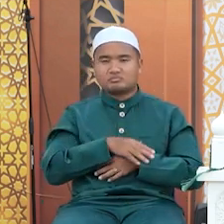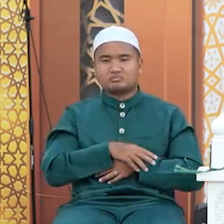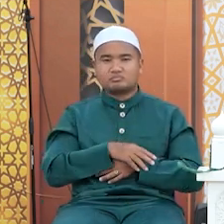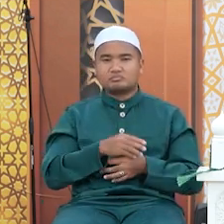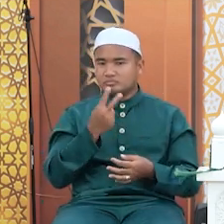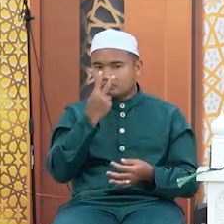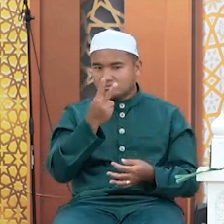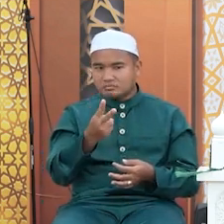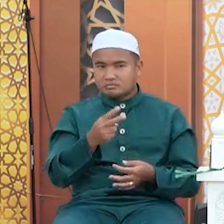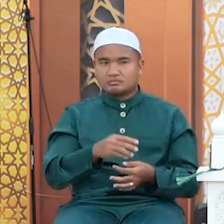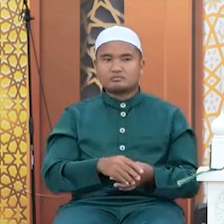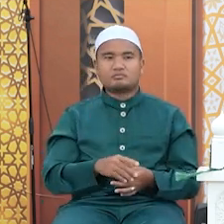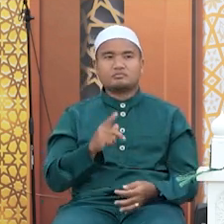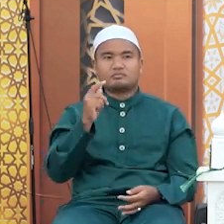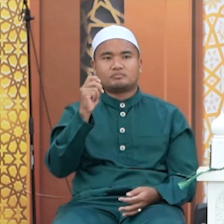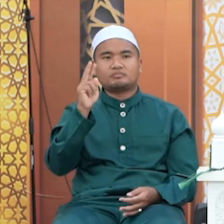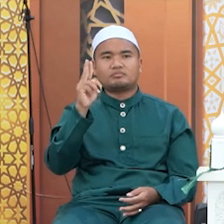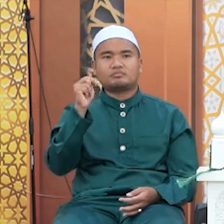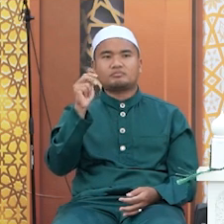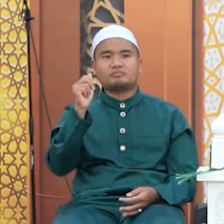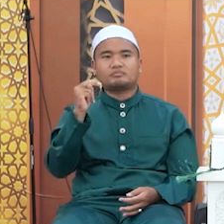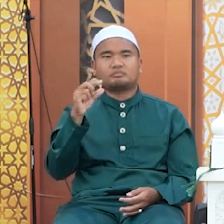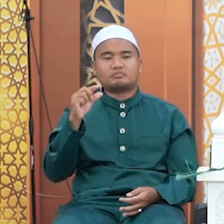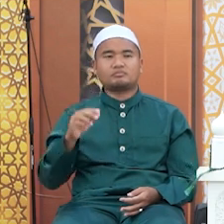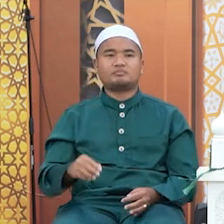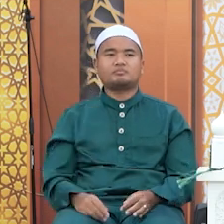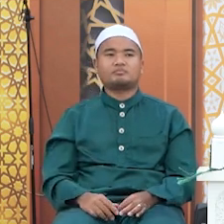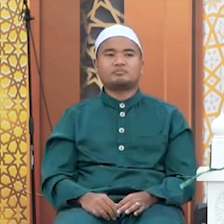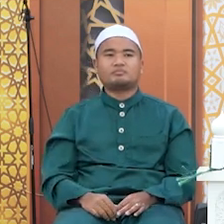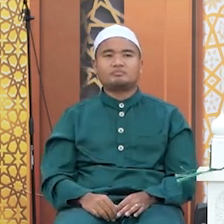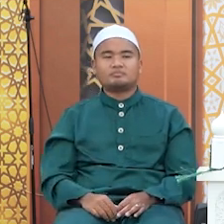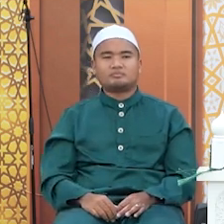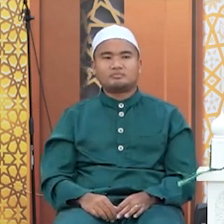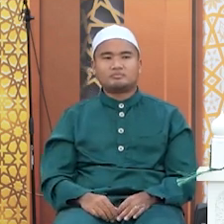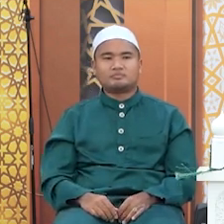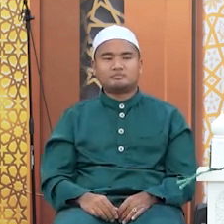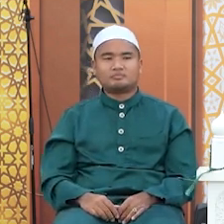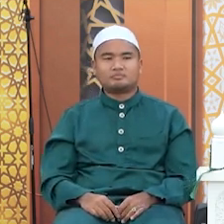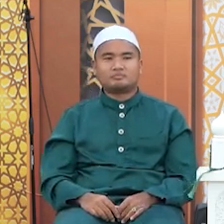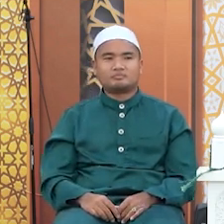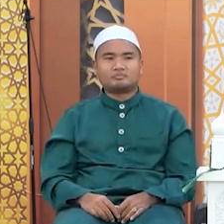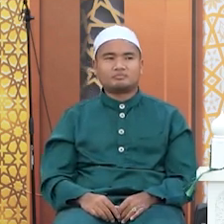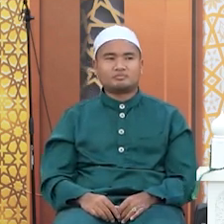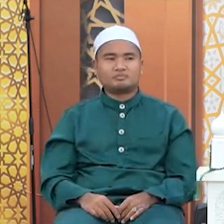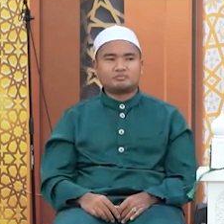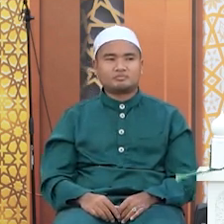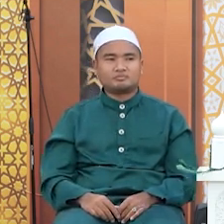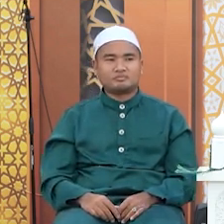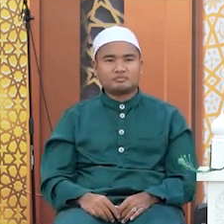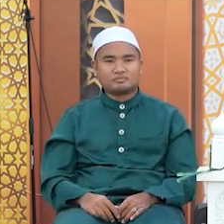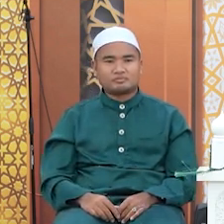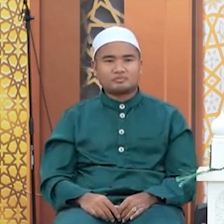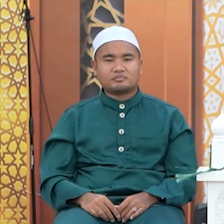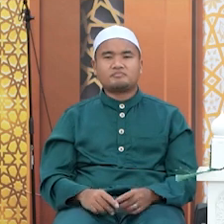Tapi boleh dah sama dah duduk sama semayang, tak nampak dah dia pula Allah Akbar dah. Tuan-tuan, dia apa?